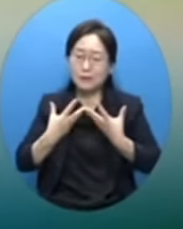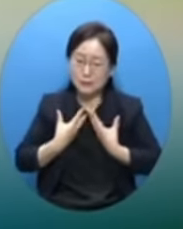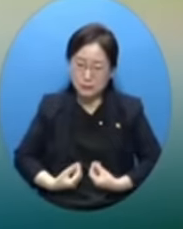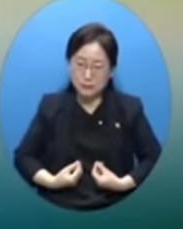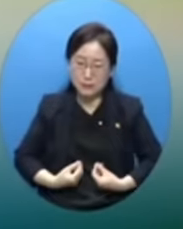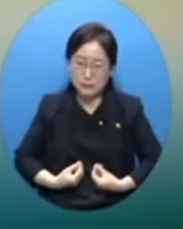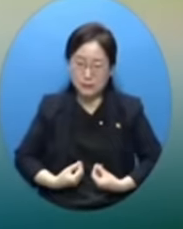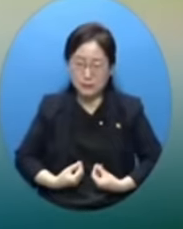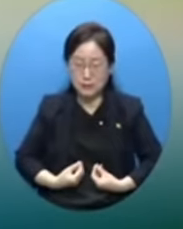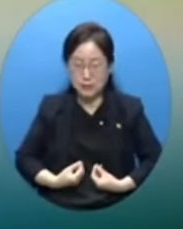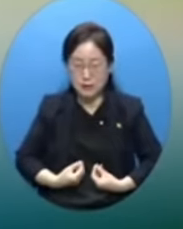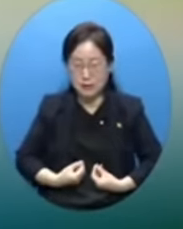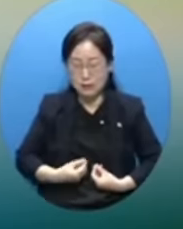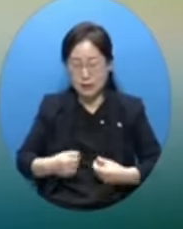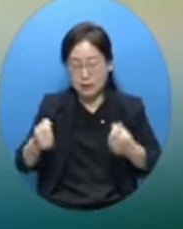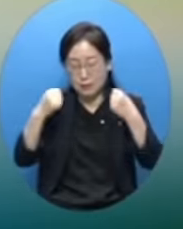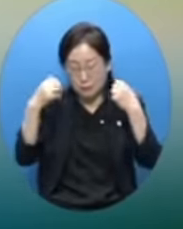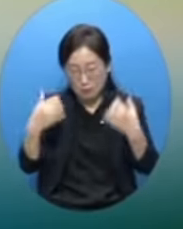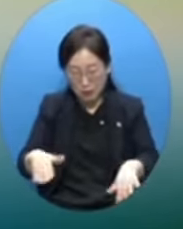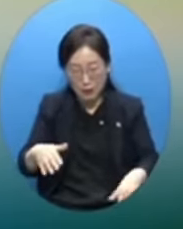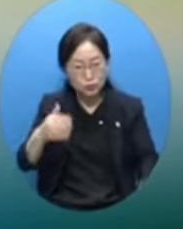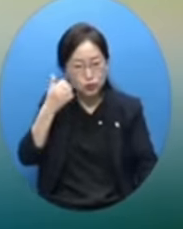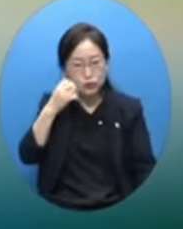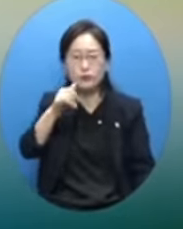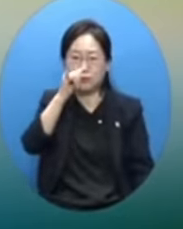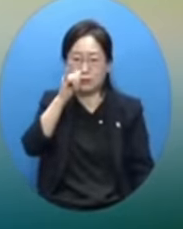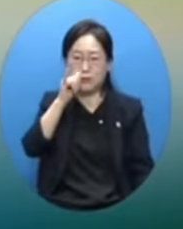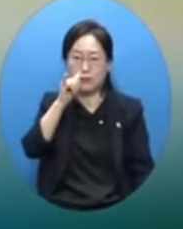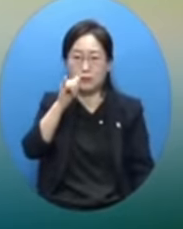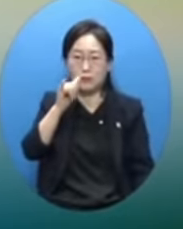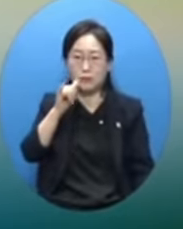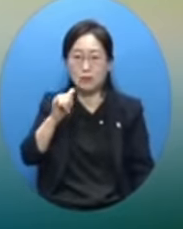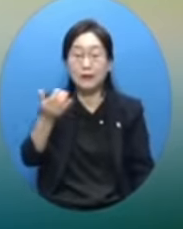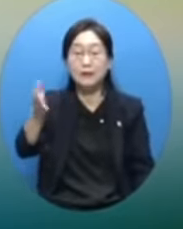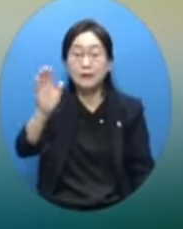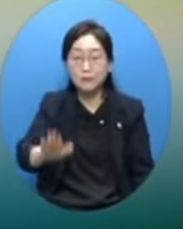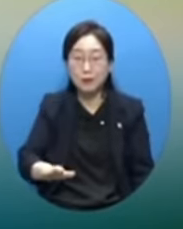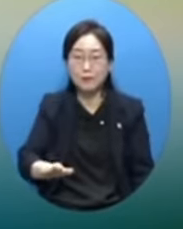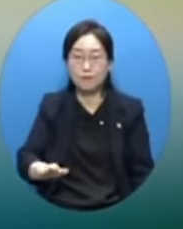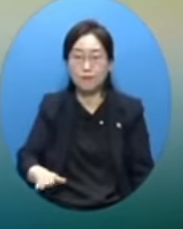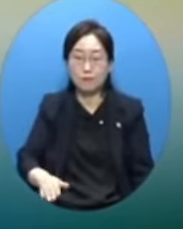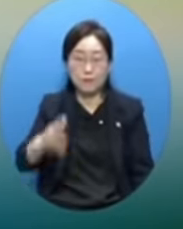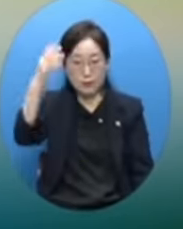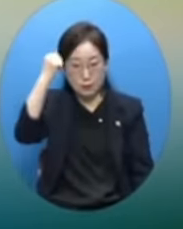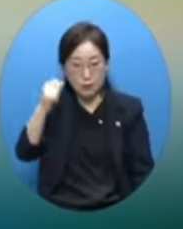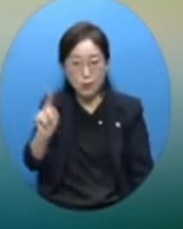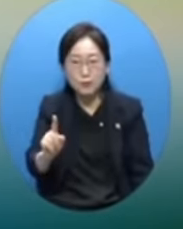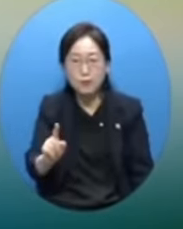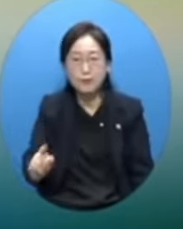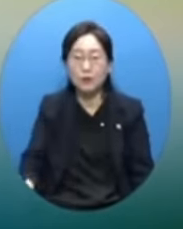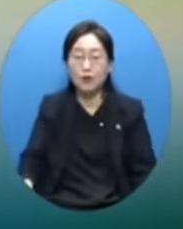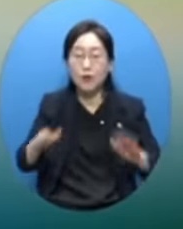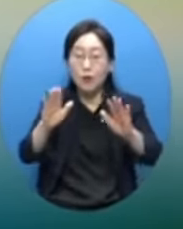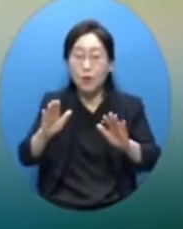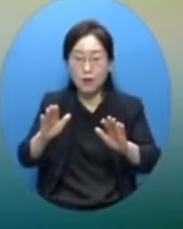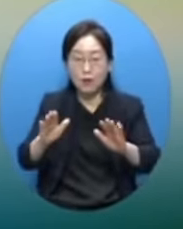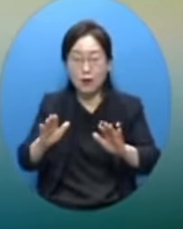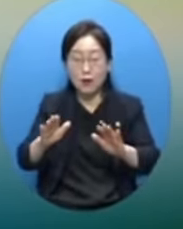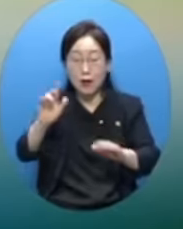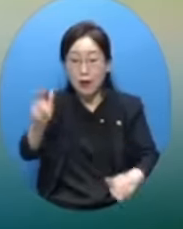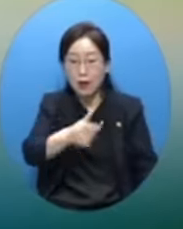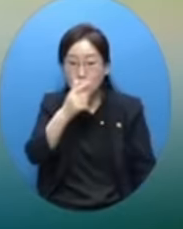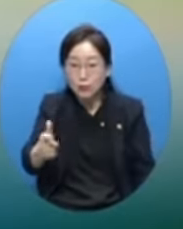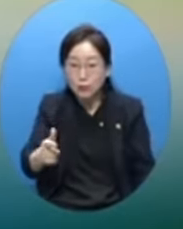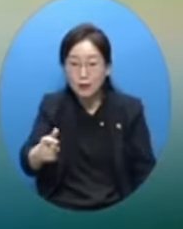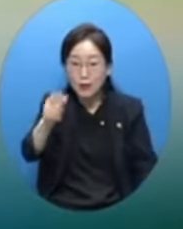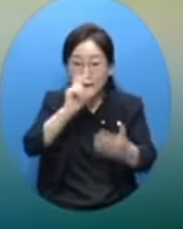착 가라앉아 일어날 힘조차 없는 분도 있을 것입니다. 하지만 이럴 때 기억해야 할 것은 오늘 한 날도